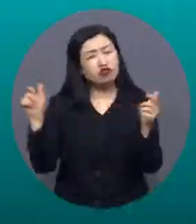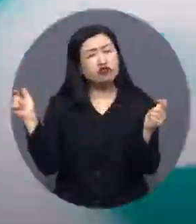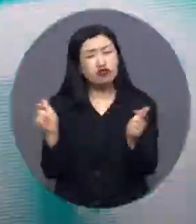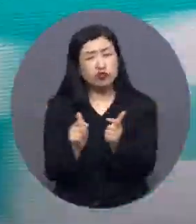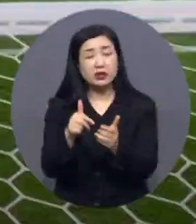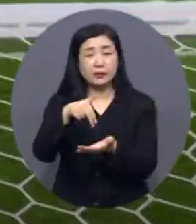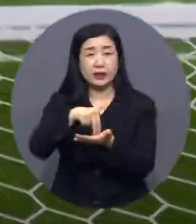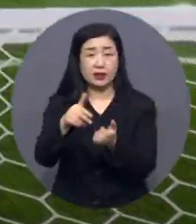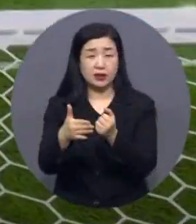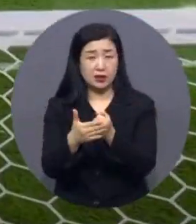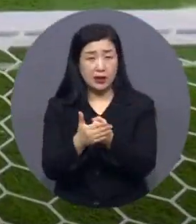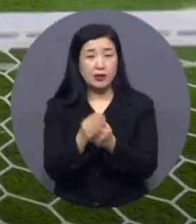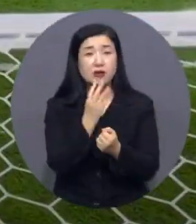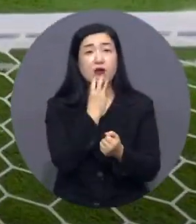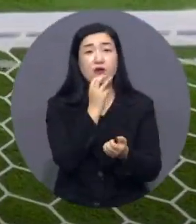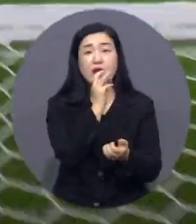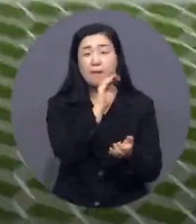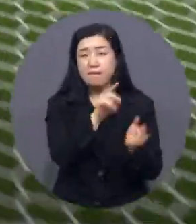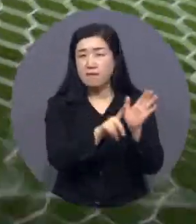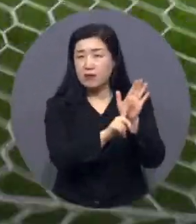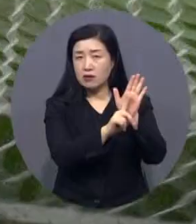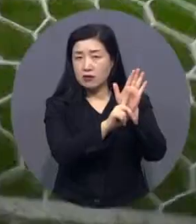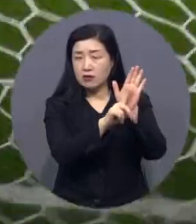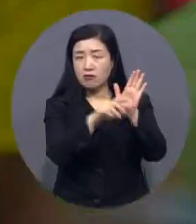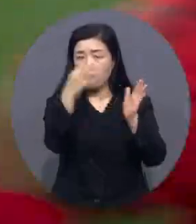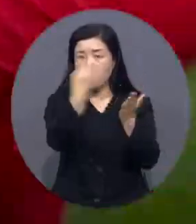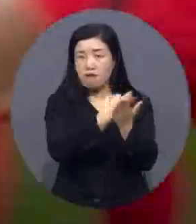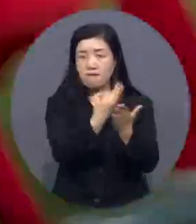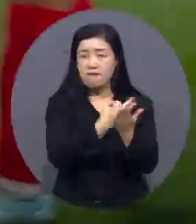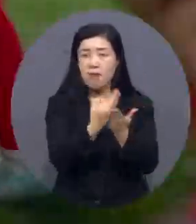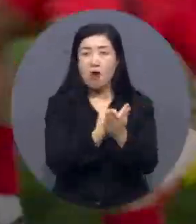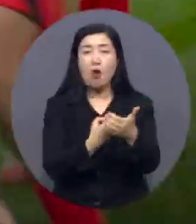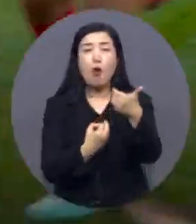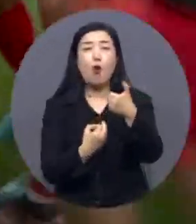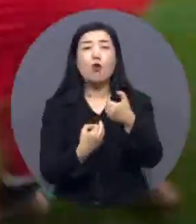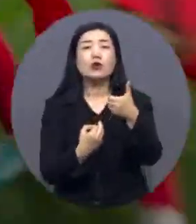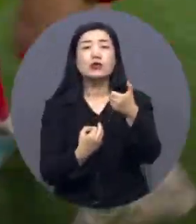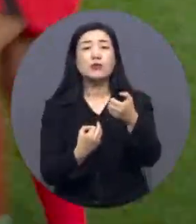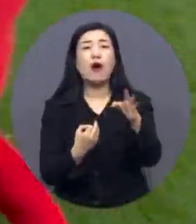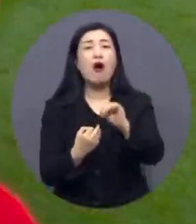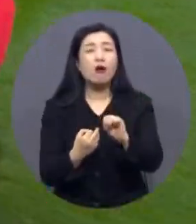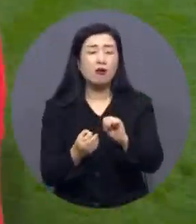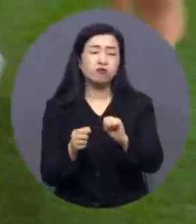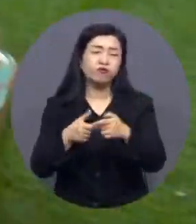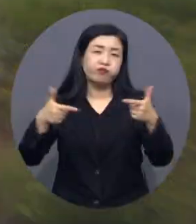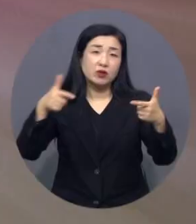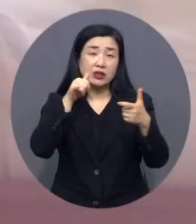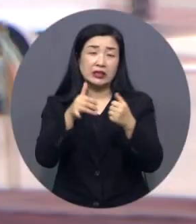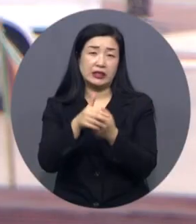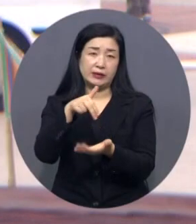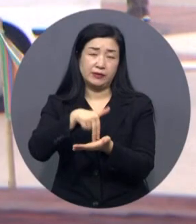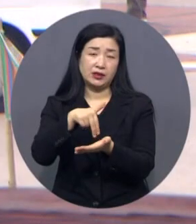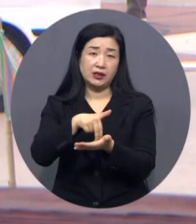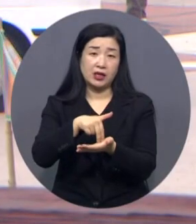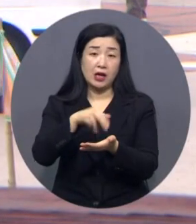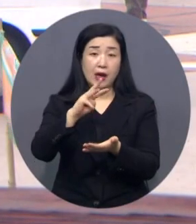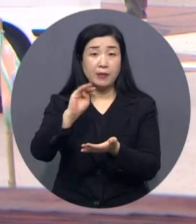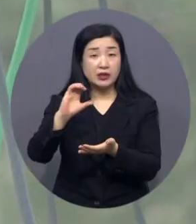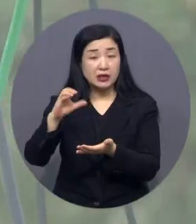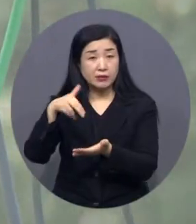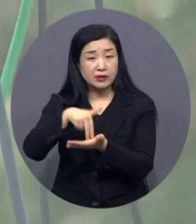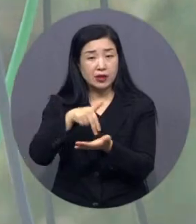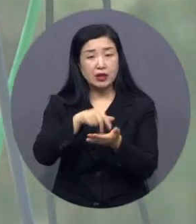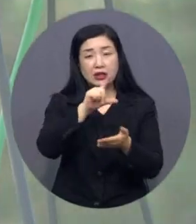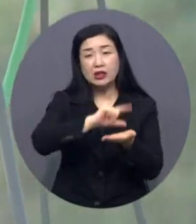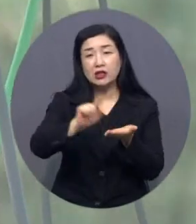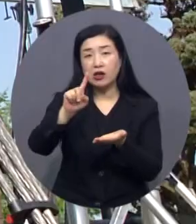만큼 서울 MBC는 점유율이 올라 매출액이 50억 원이 넘게 뛰었습니다. MBC는 본사와 16개